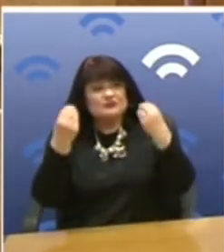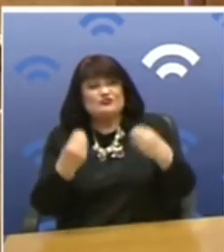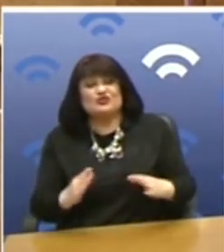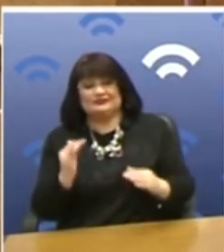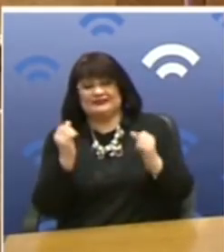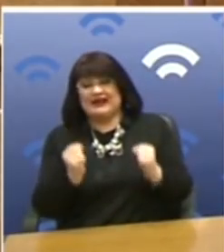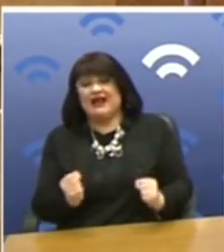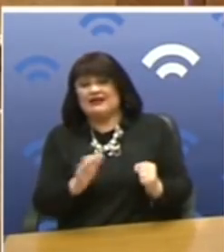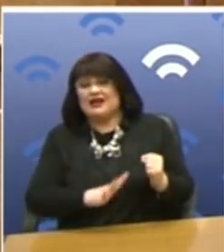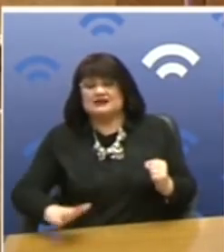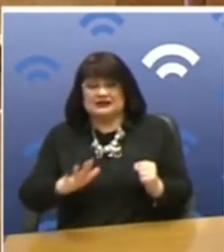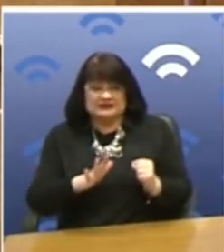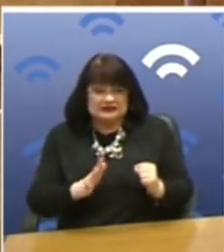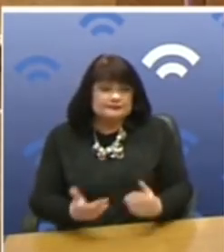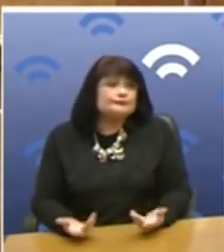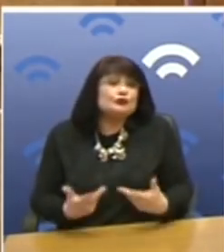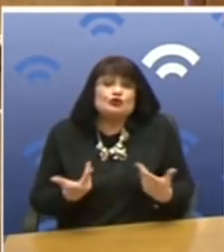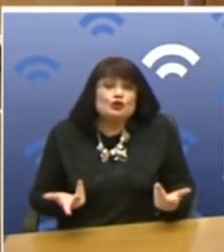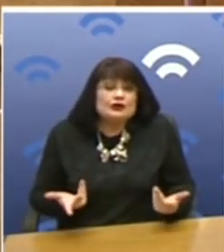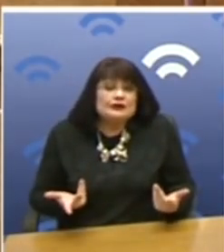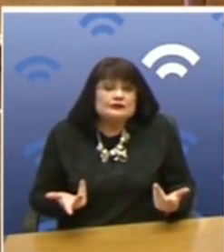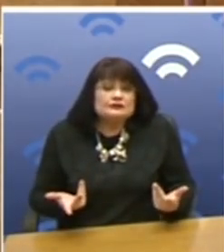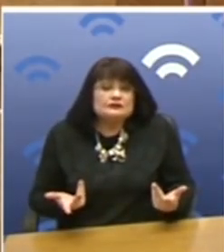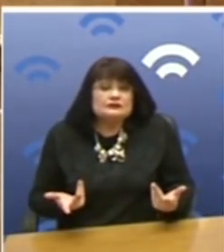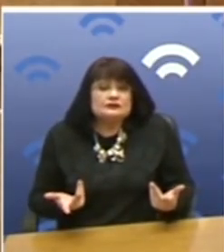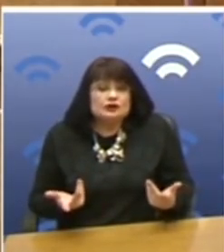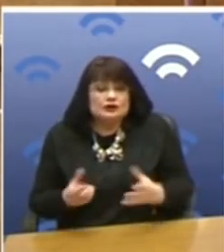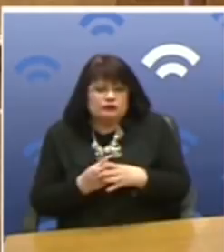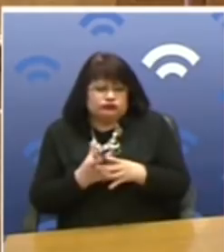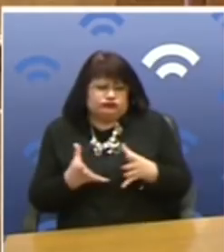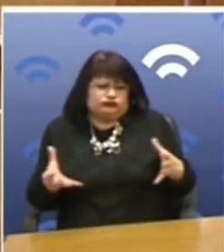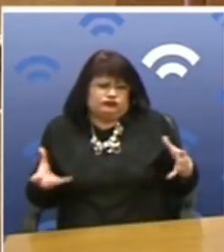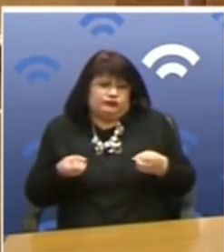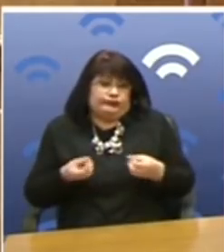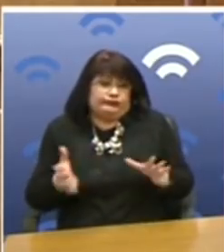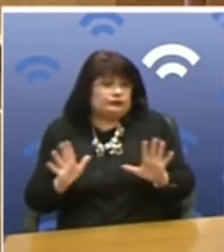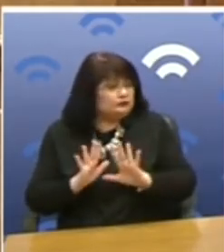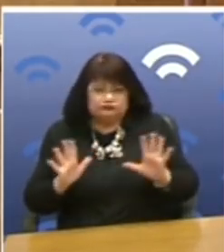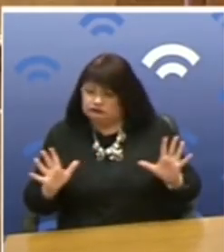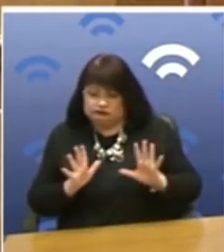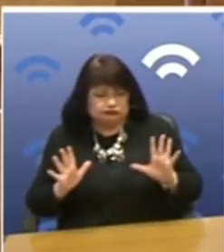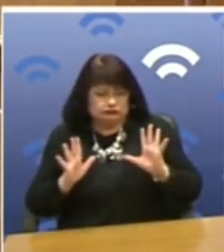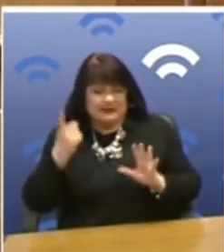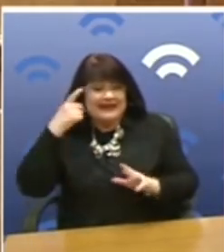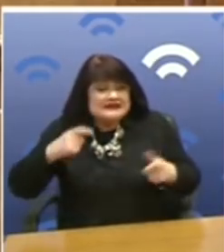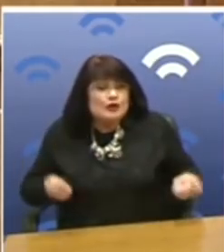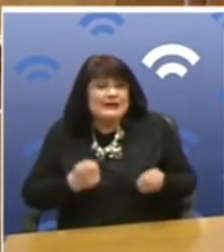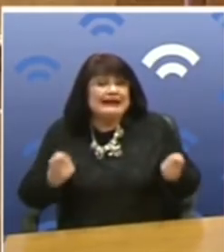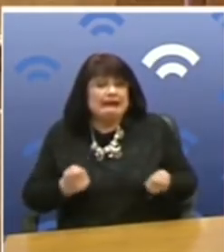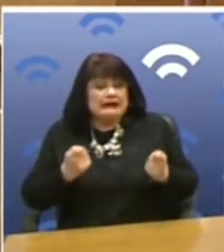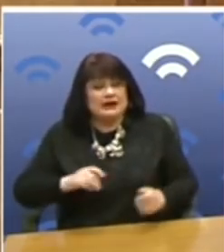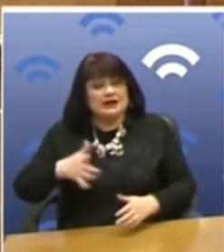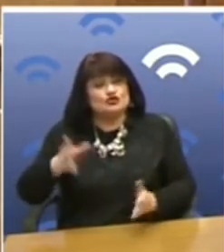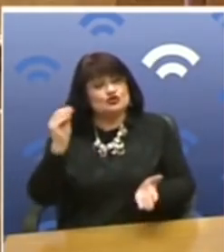επίπεδο, η κατάσταση μπορεί να γίνει ανεξέλεγκτη. Ειδικά μάλιστα εν όψη ενός πιθανού